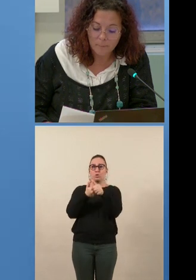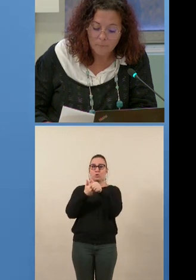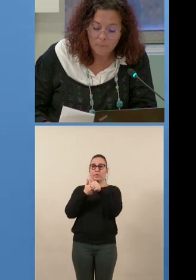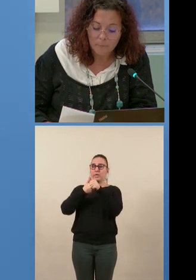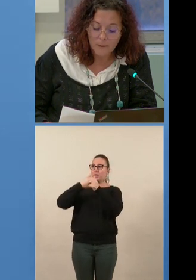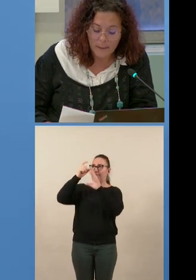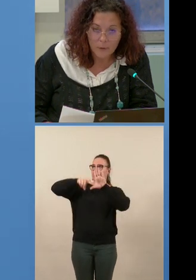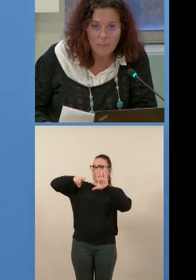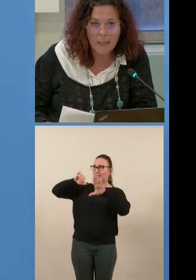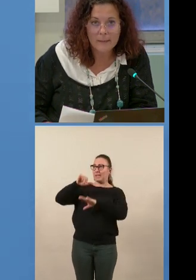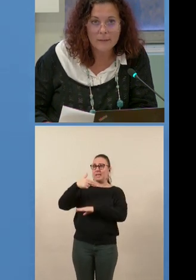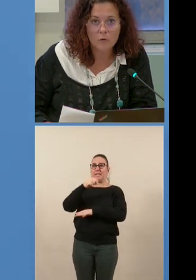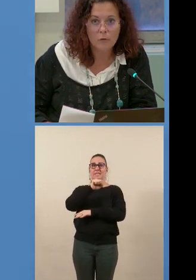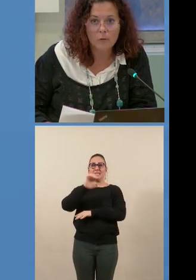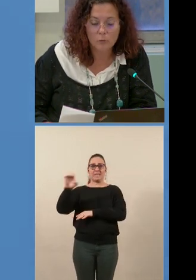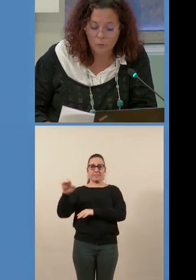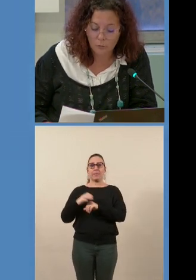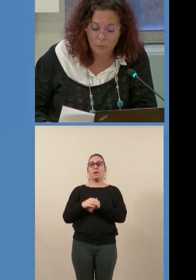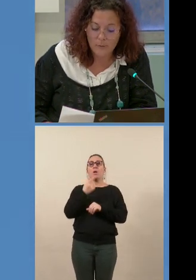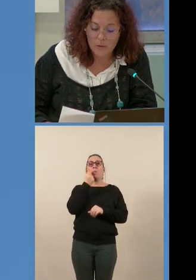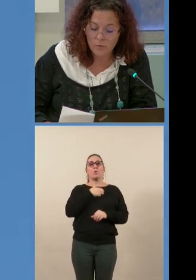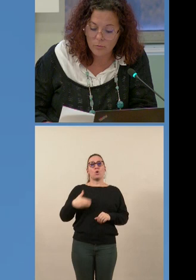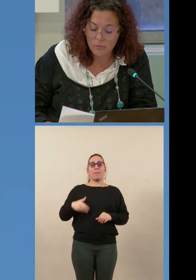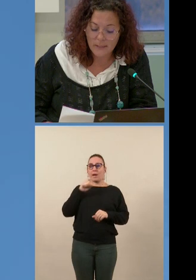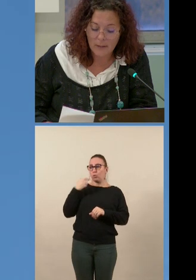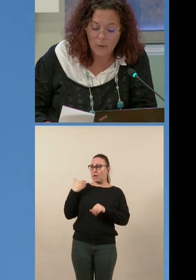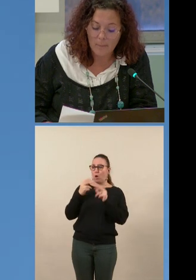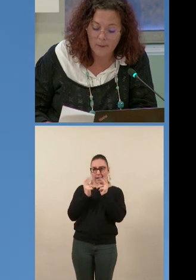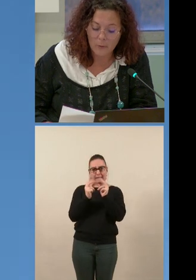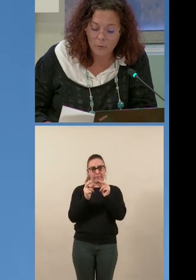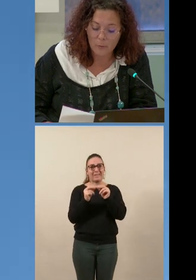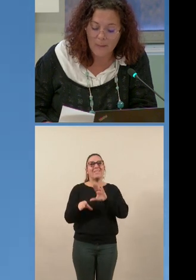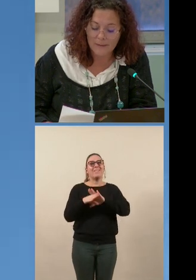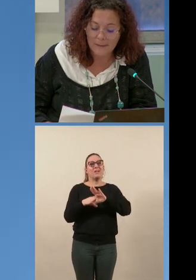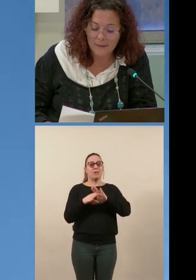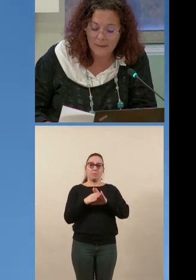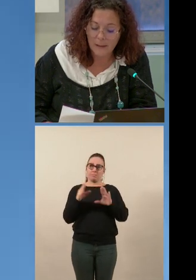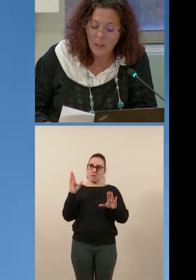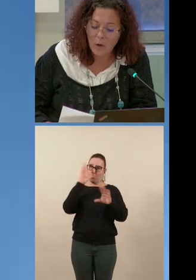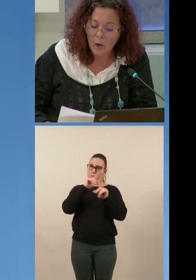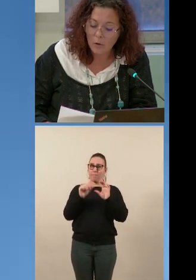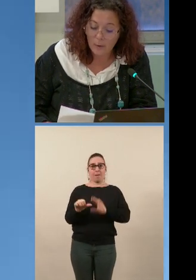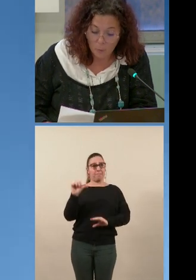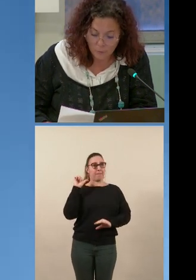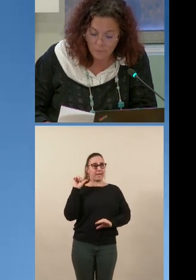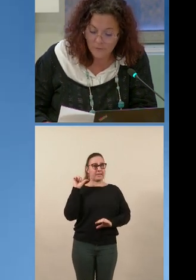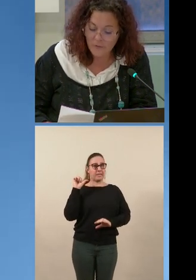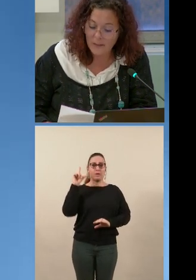l'INC et le maire l'a dit dans son introduction mais je tiens à le rappeler que depuis mardi dernier